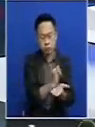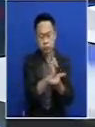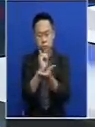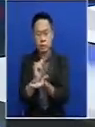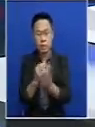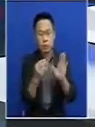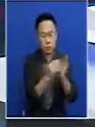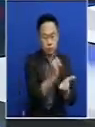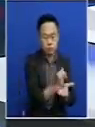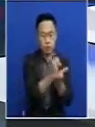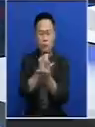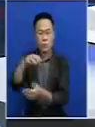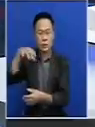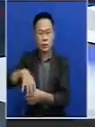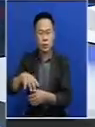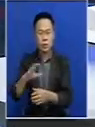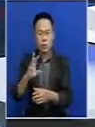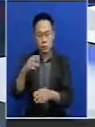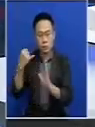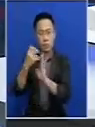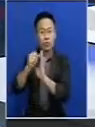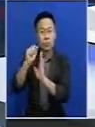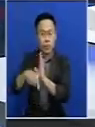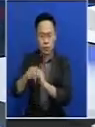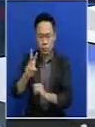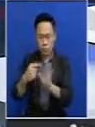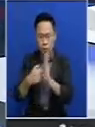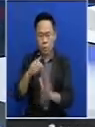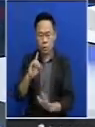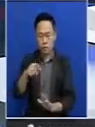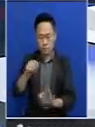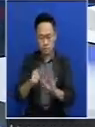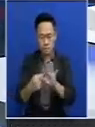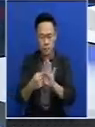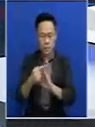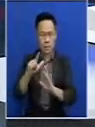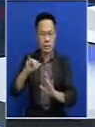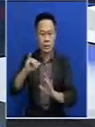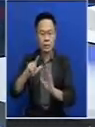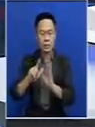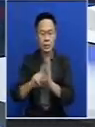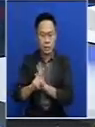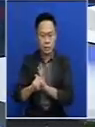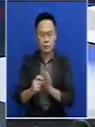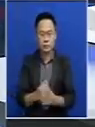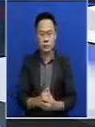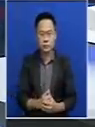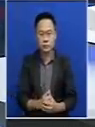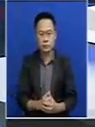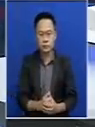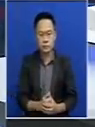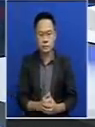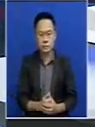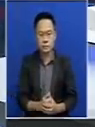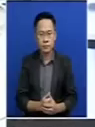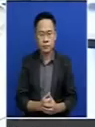มีการเคลื่อนขบวนอย่างสมเกียรติและผู้สื่อข่าวของเราคุณยาดาจักรชัยติดตามบรรยากาศอยู่ที่นั่นเราไปติดตามกันเลยค่ะ ครับ